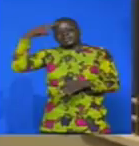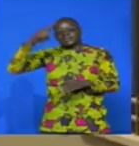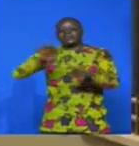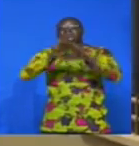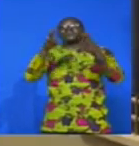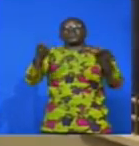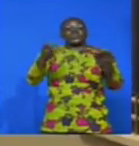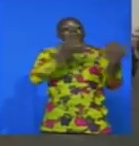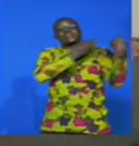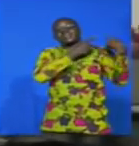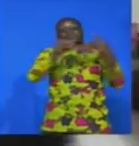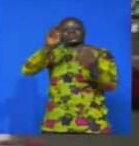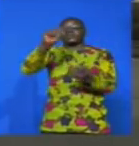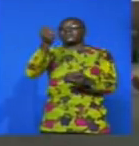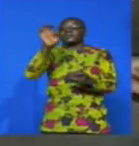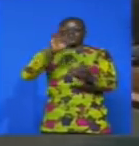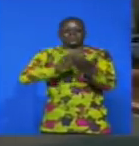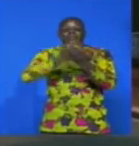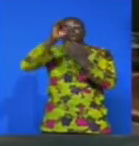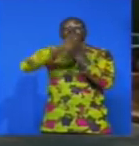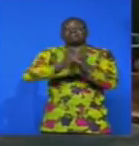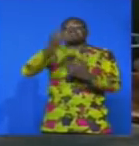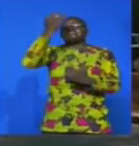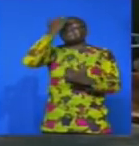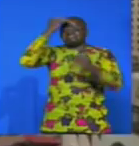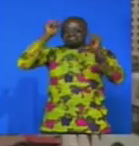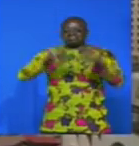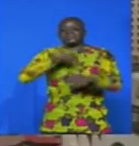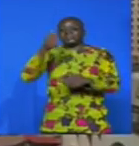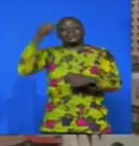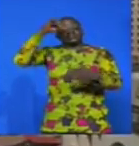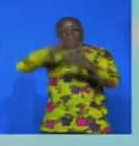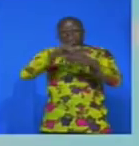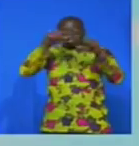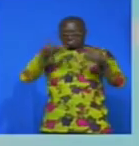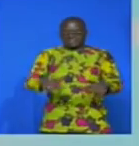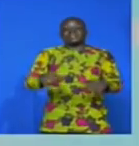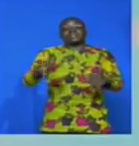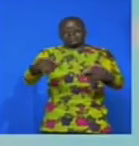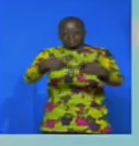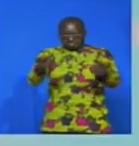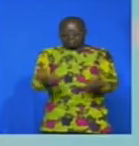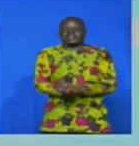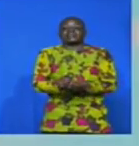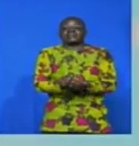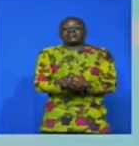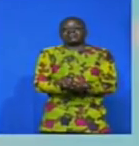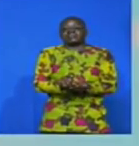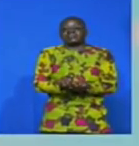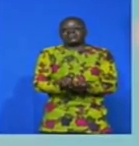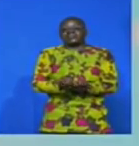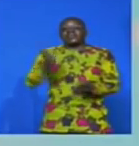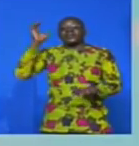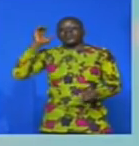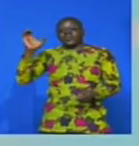juin dernier. Mais impossible de savoir combien de casques blancs sont restés sur place. Le Congrès ordinaire